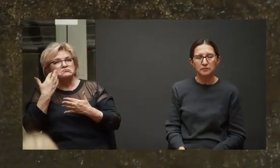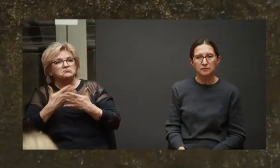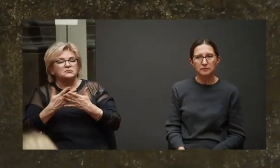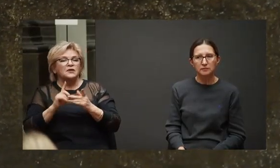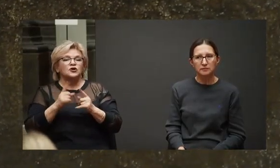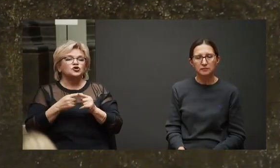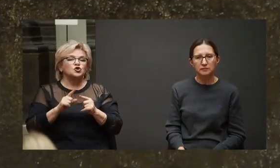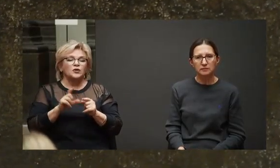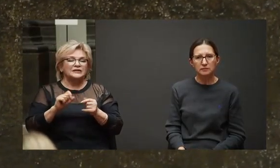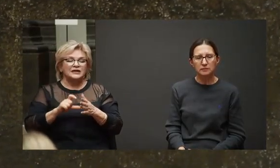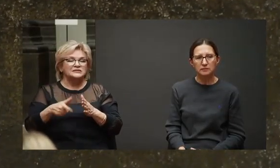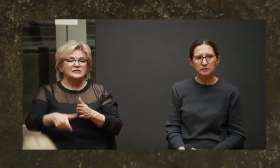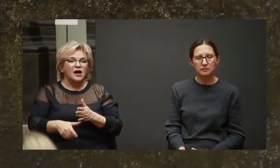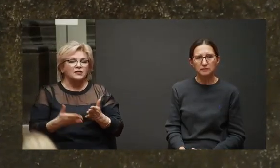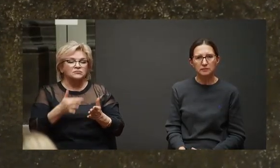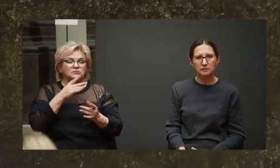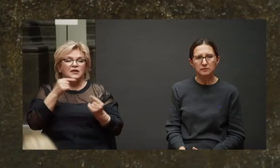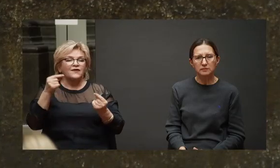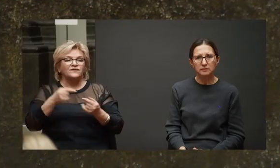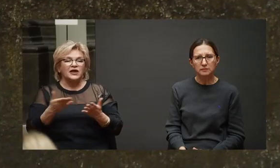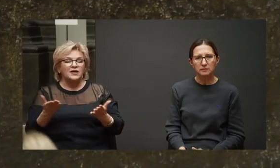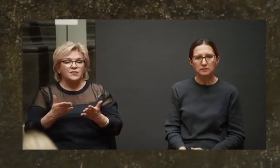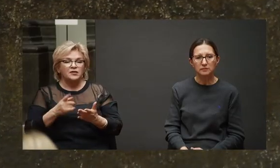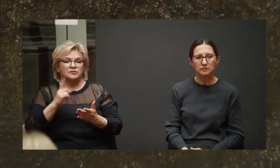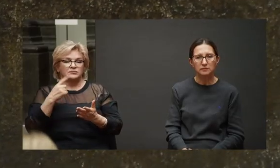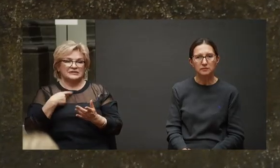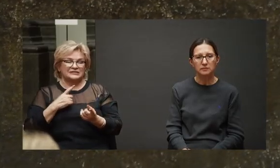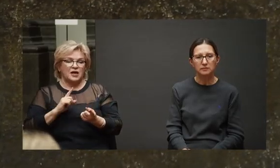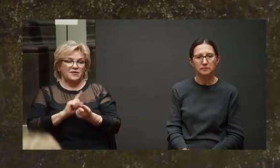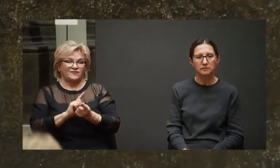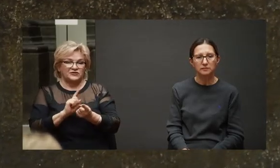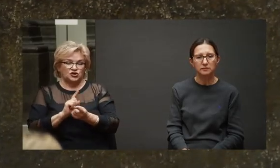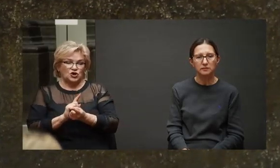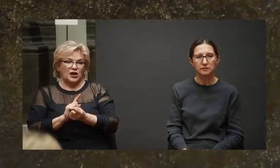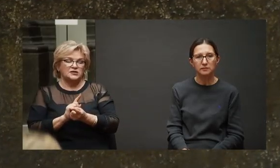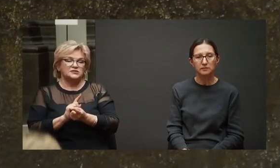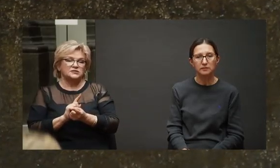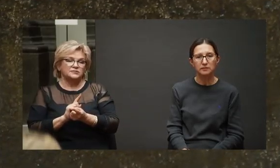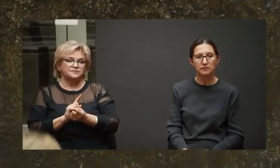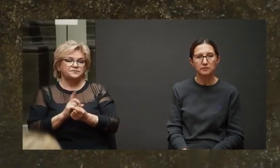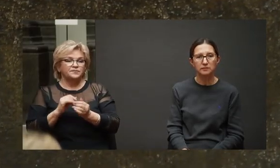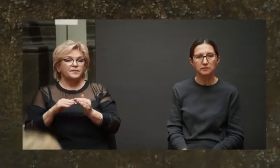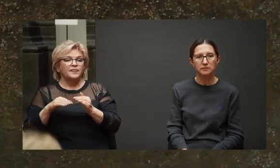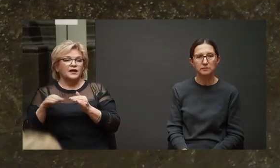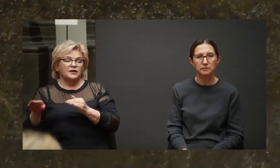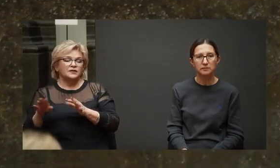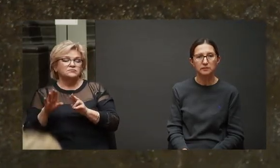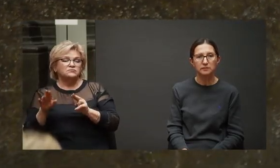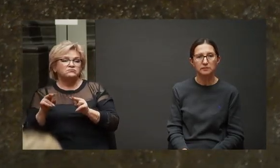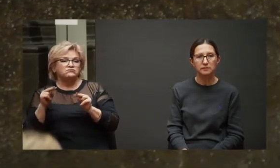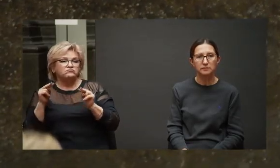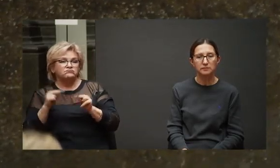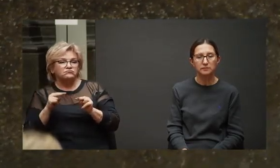что это за зал, что это за время. С нами встречались хранители зала,